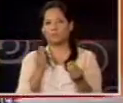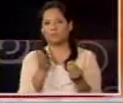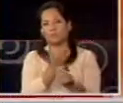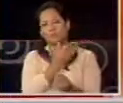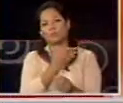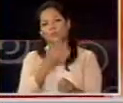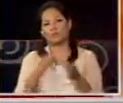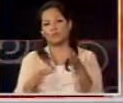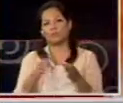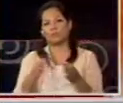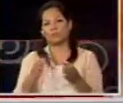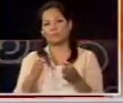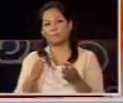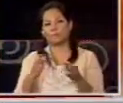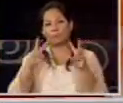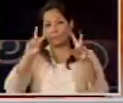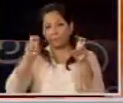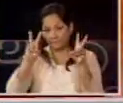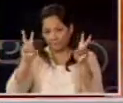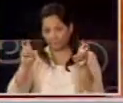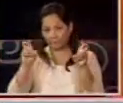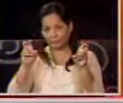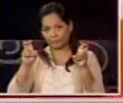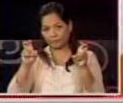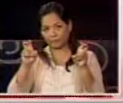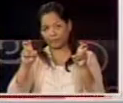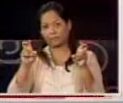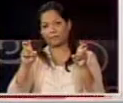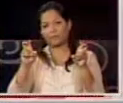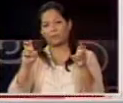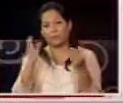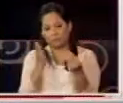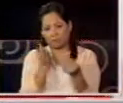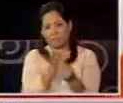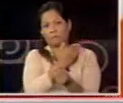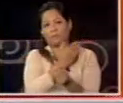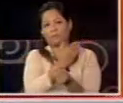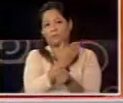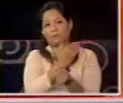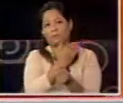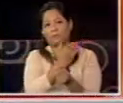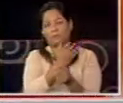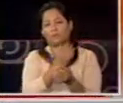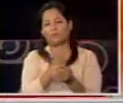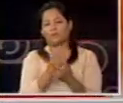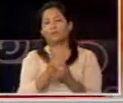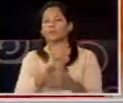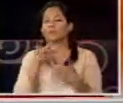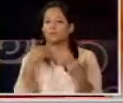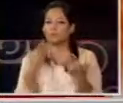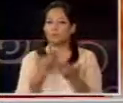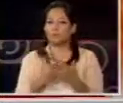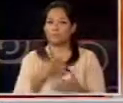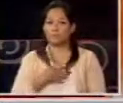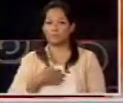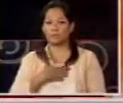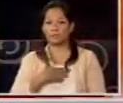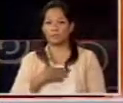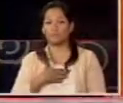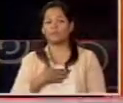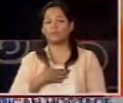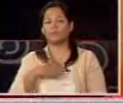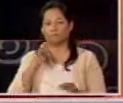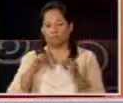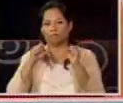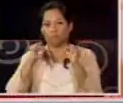ang at issue dito yung impeachable offenses tsaka yung mga allegations doon sa impeachment complaint kung pwede bang ma-impeach si